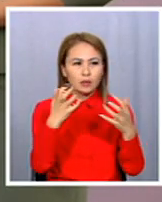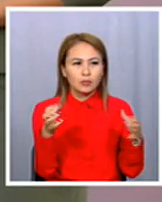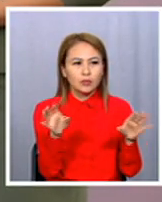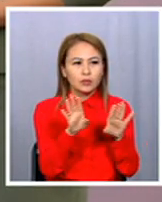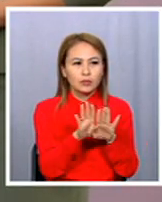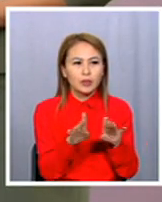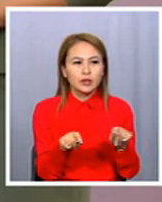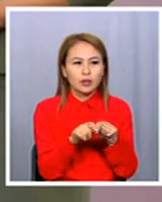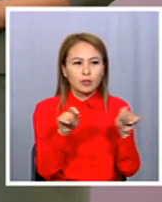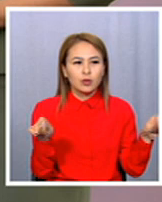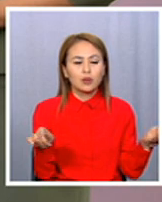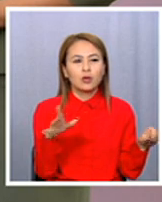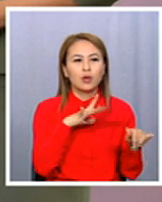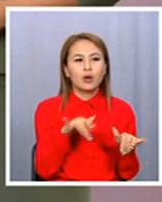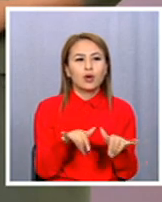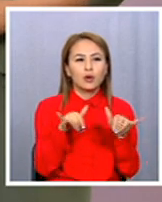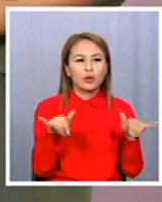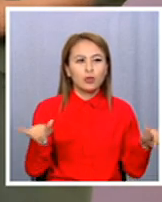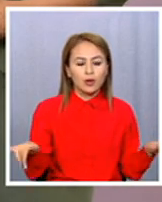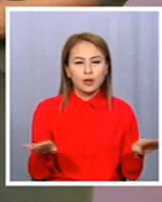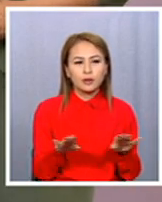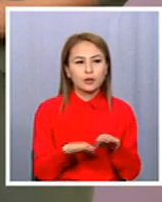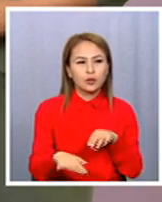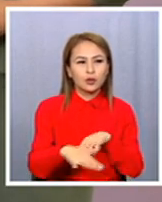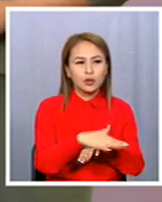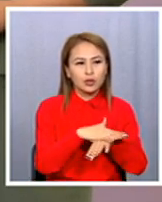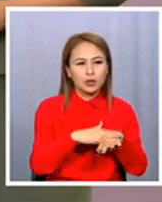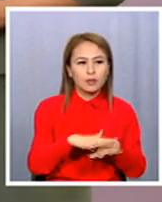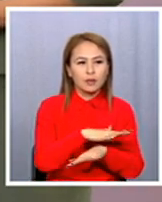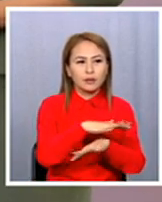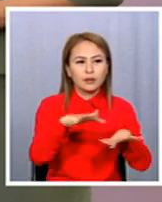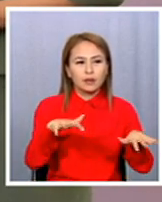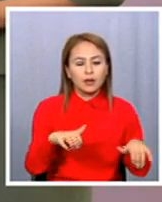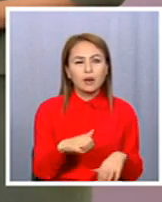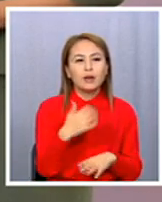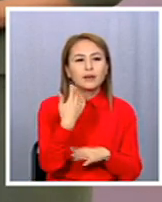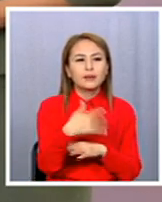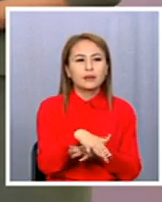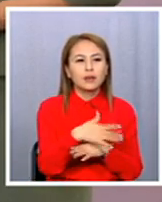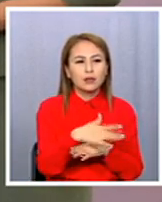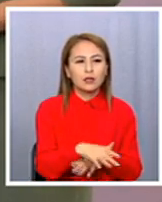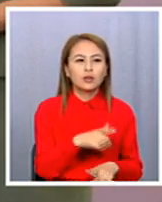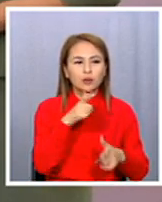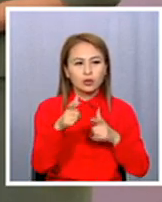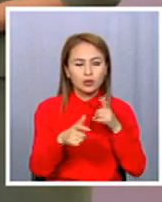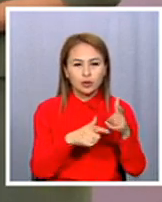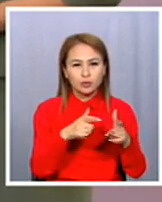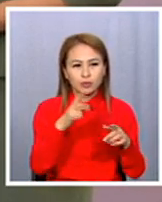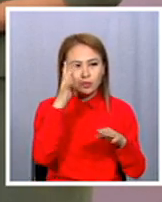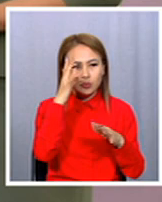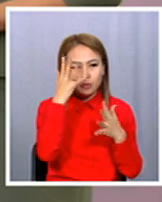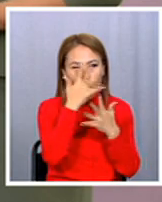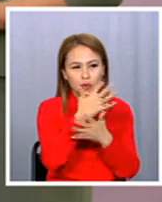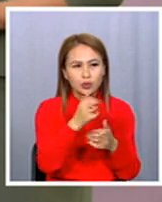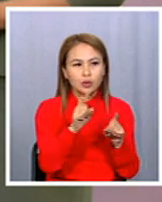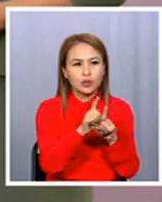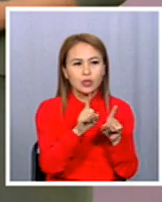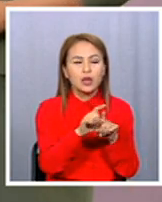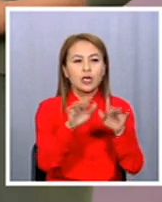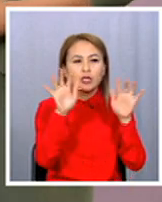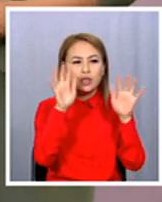да, ұлғая-ұлғая аспанды түгел жайлап алды. Дала күңгірттеніп түнере түсті